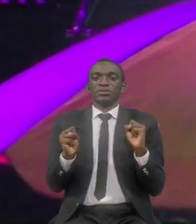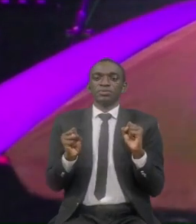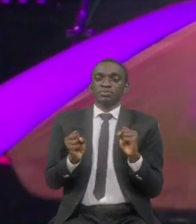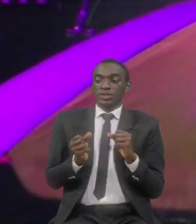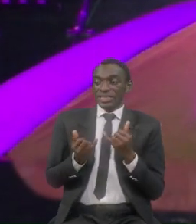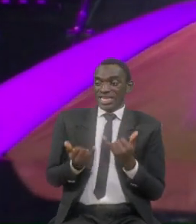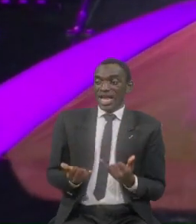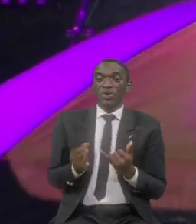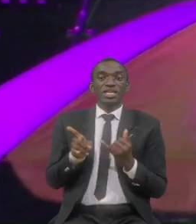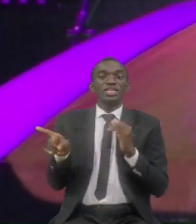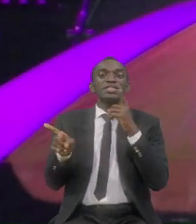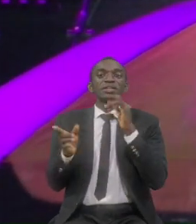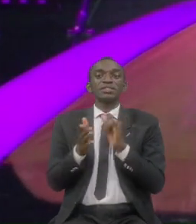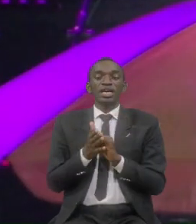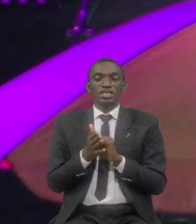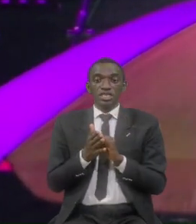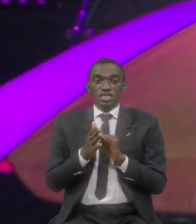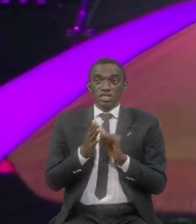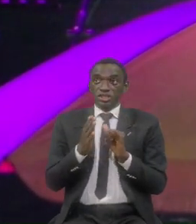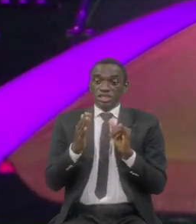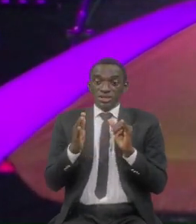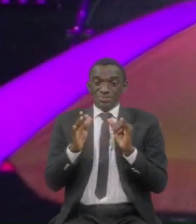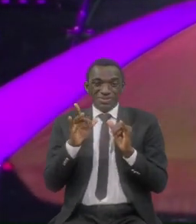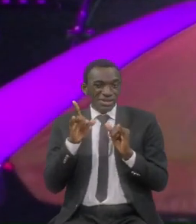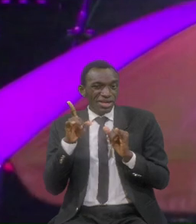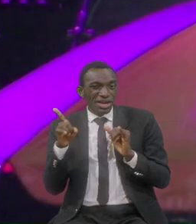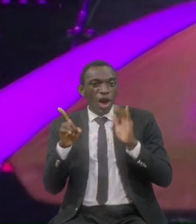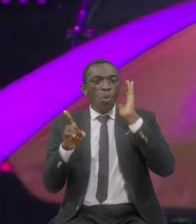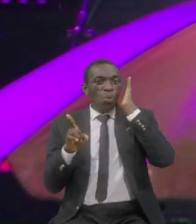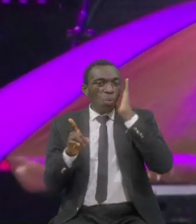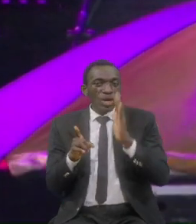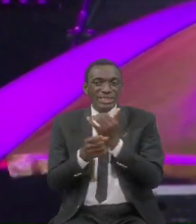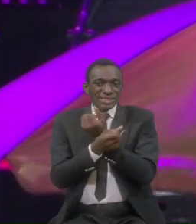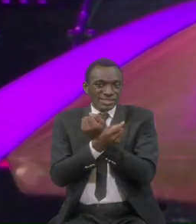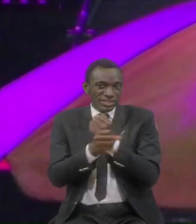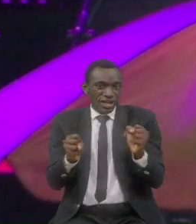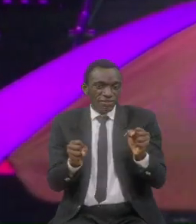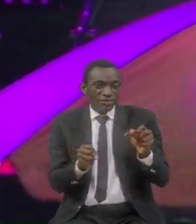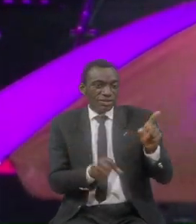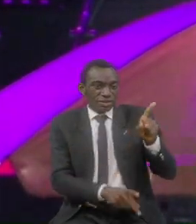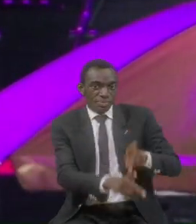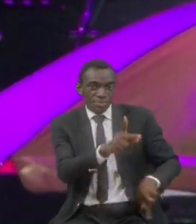shall save his people from their sins.